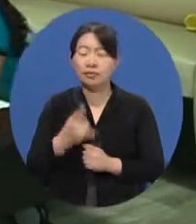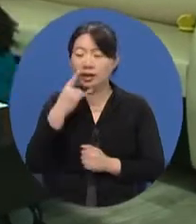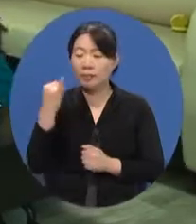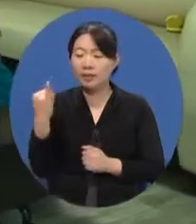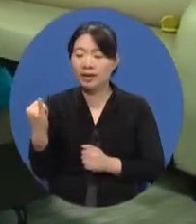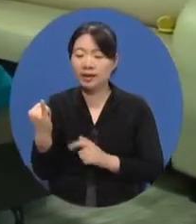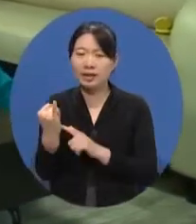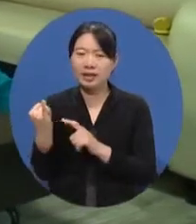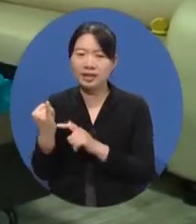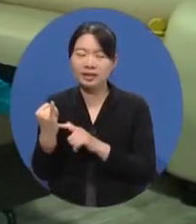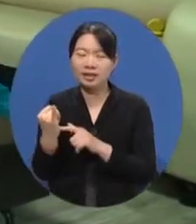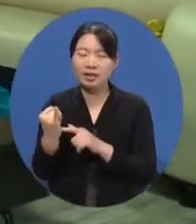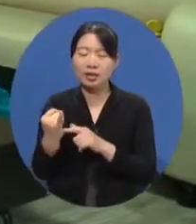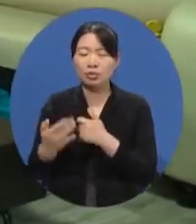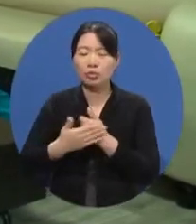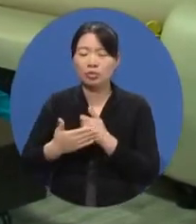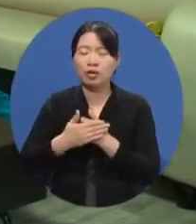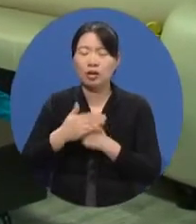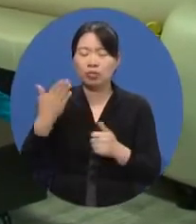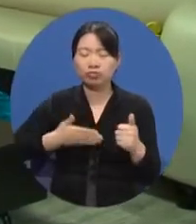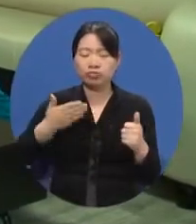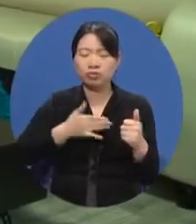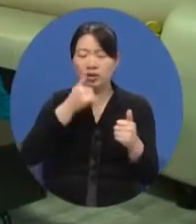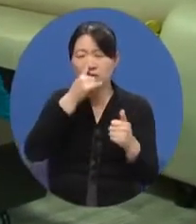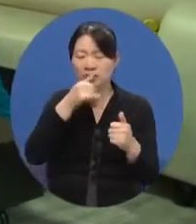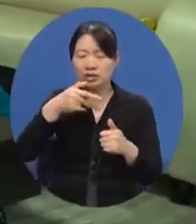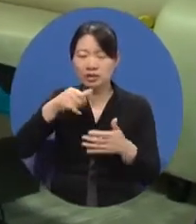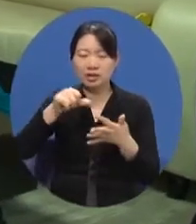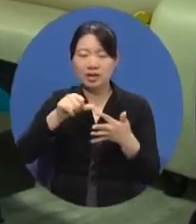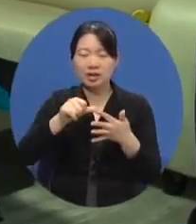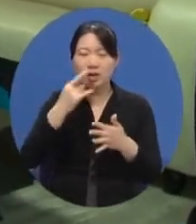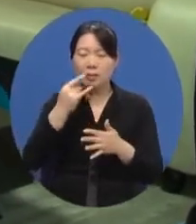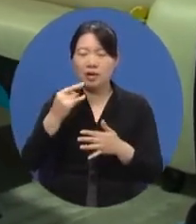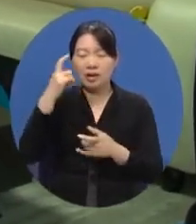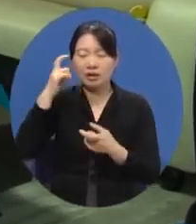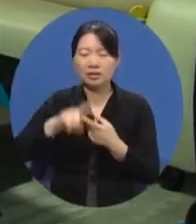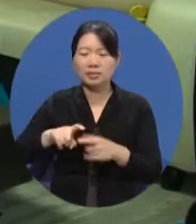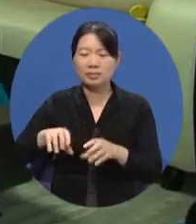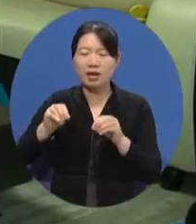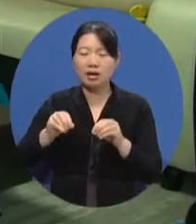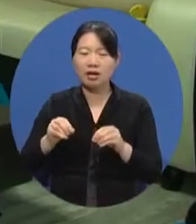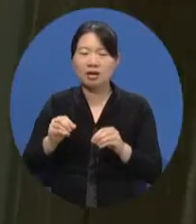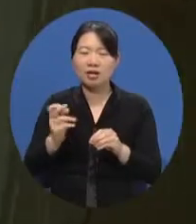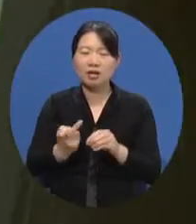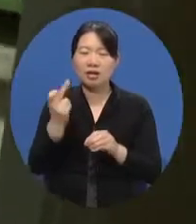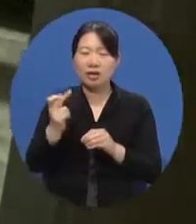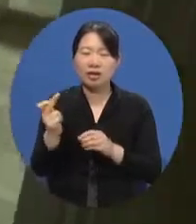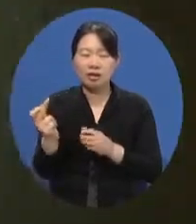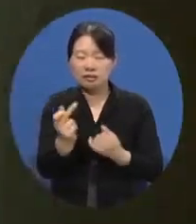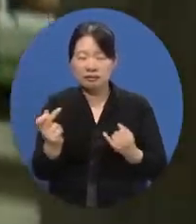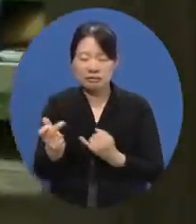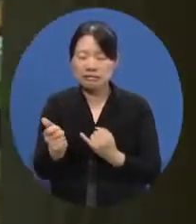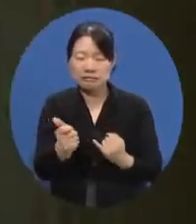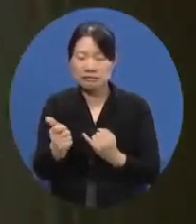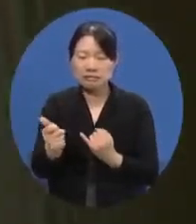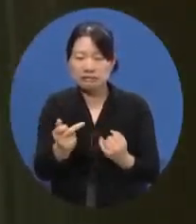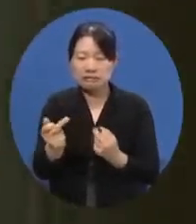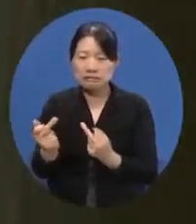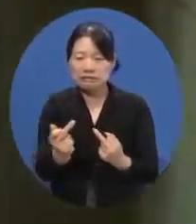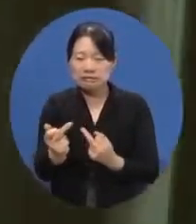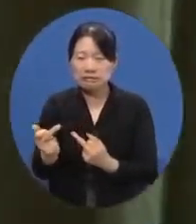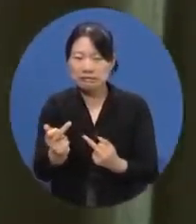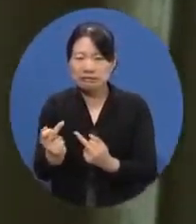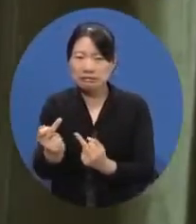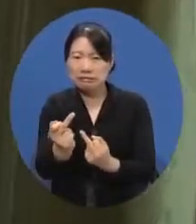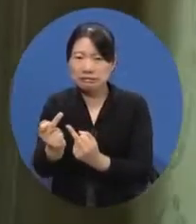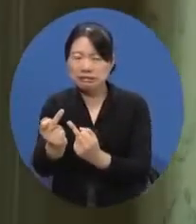엄마에게 SOS를 요청하는 상길이. 엄마가 관심을 거두자 형들을 쪼르르 쫓아가는 상민이. 끝까지 형을